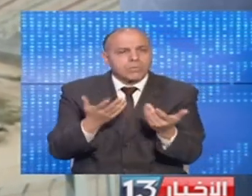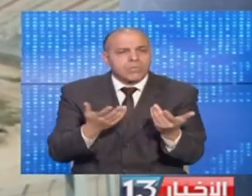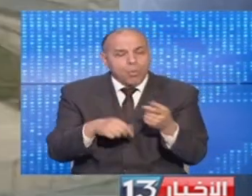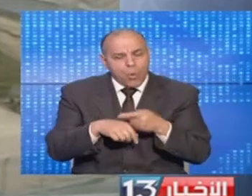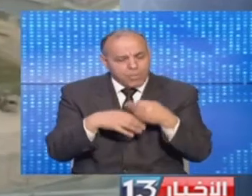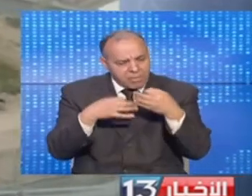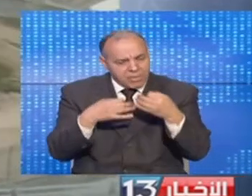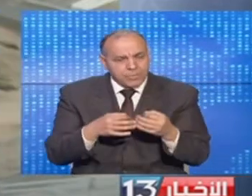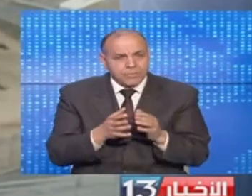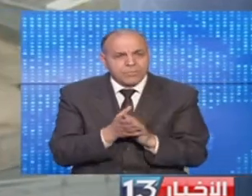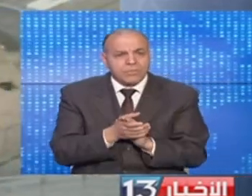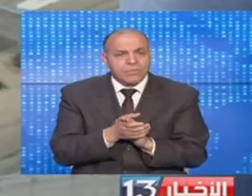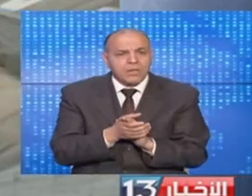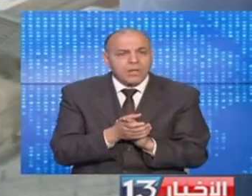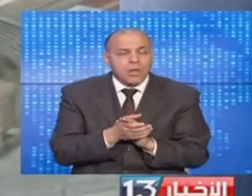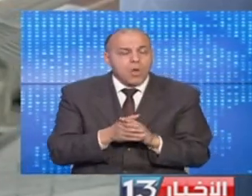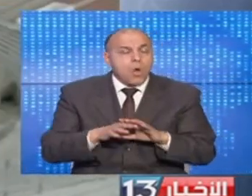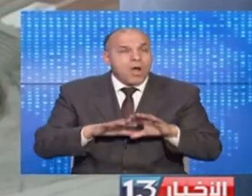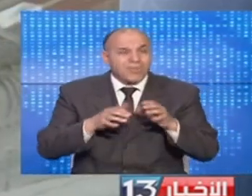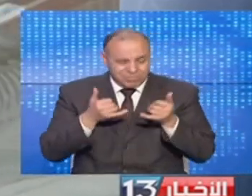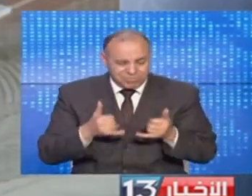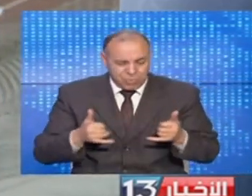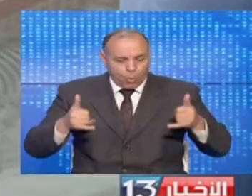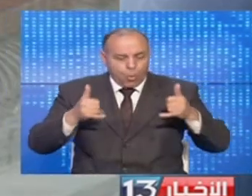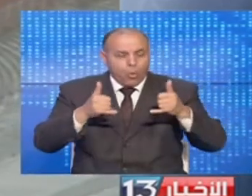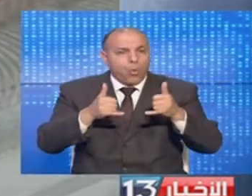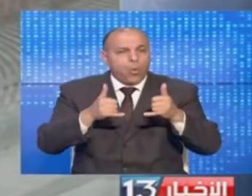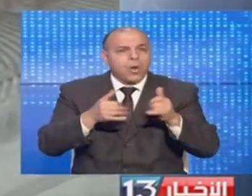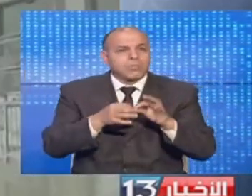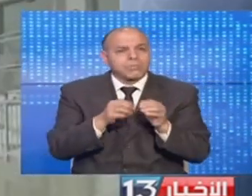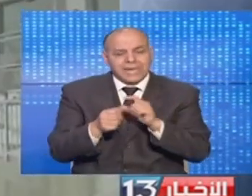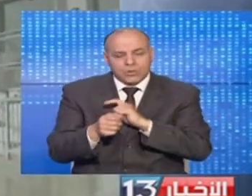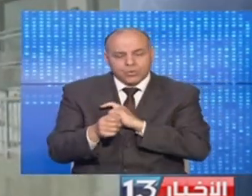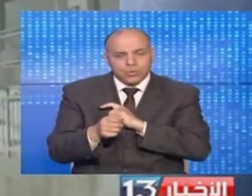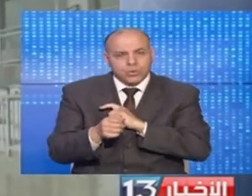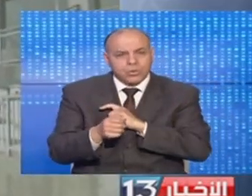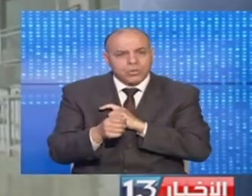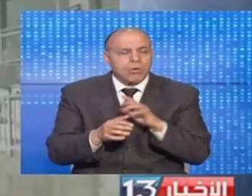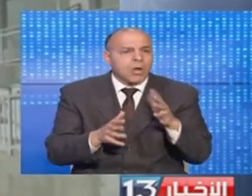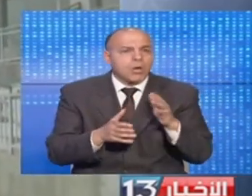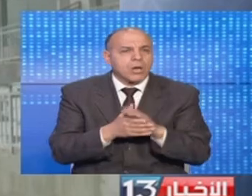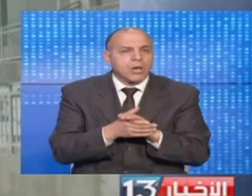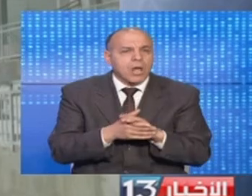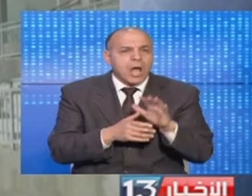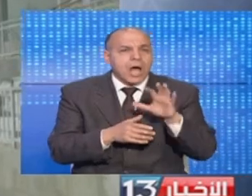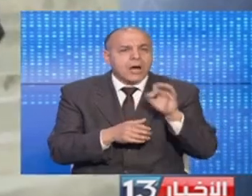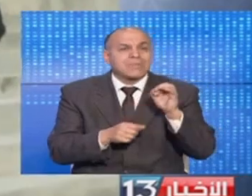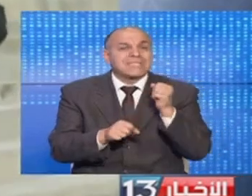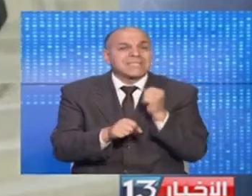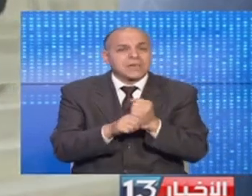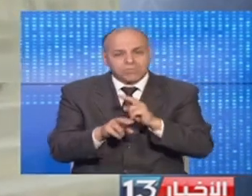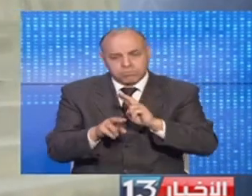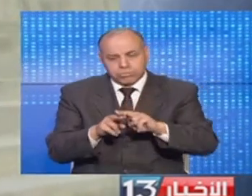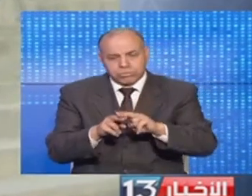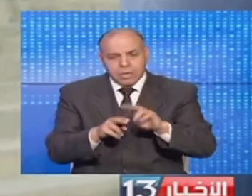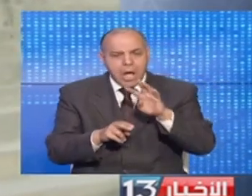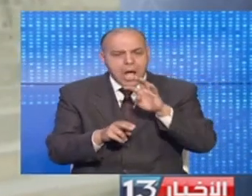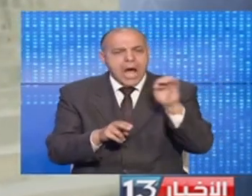في وقتها وتبلغ طاقته استعاد مدارج الملعب الاولمبي الذي شهد منذ ما يقارب الخمسين سنه